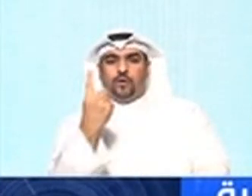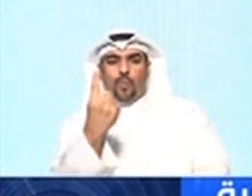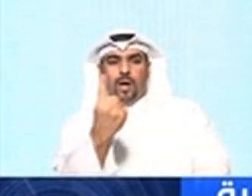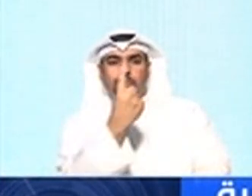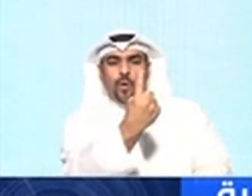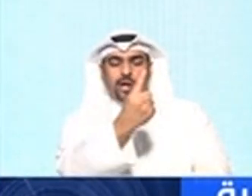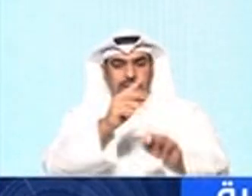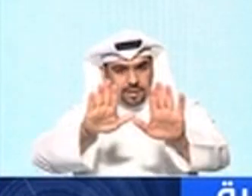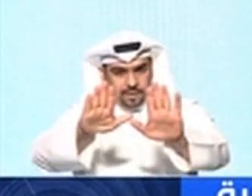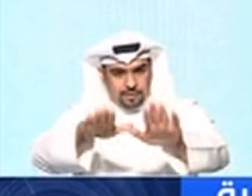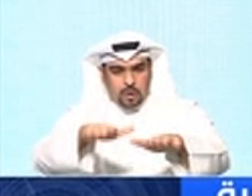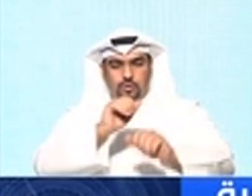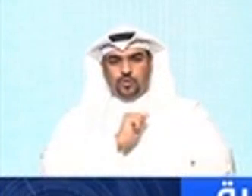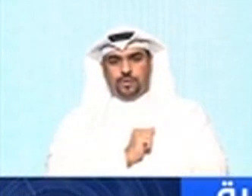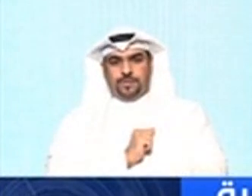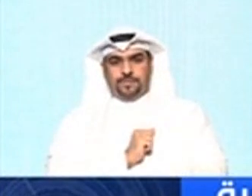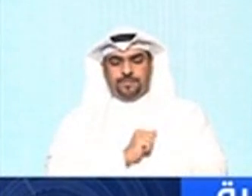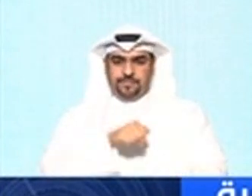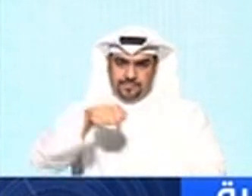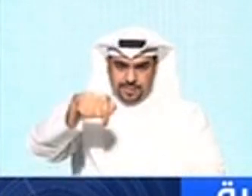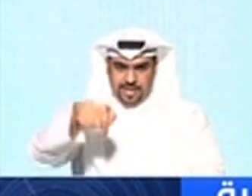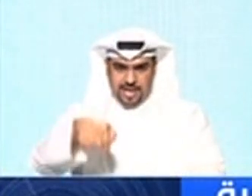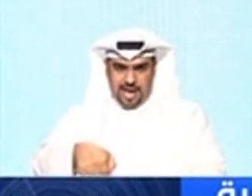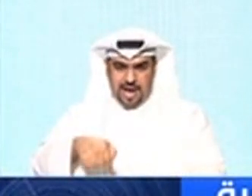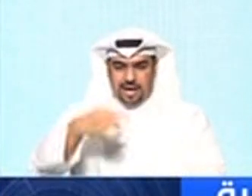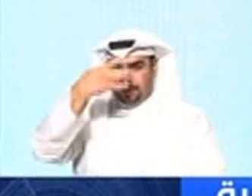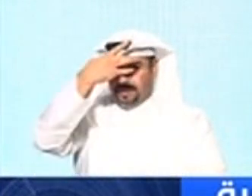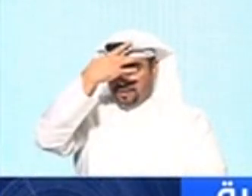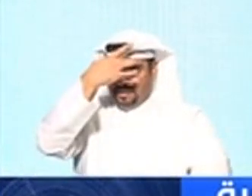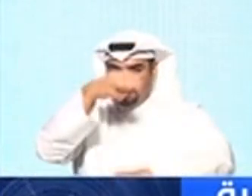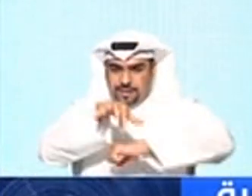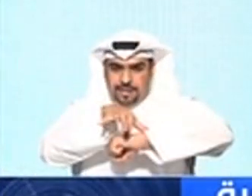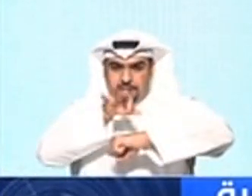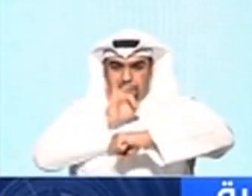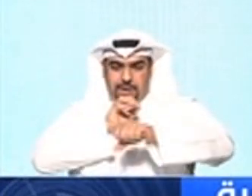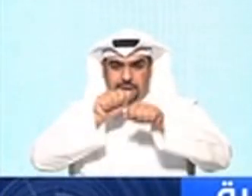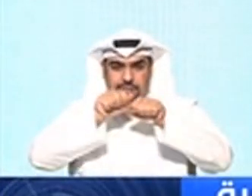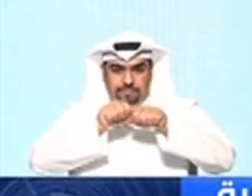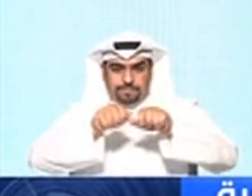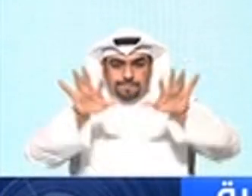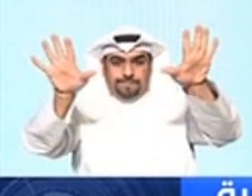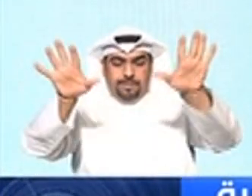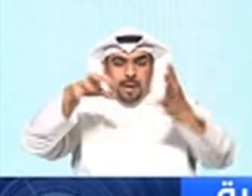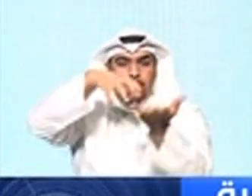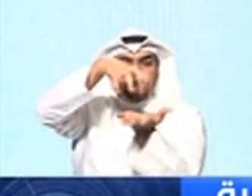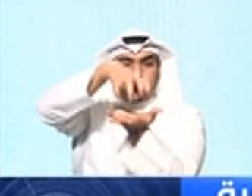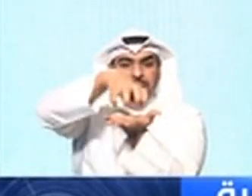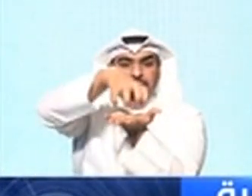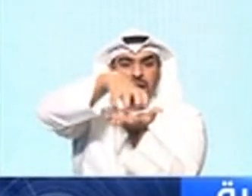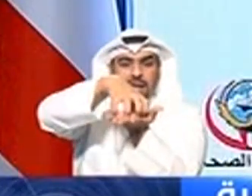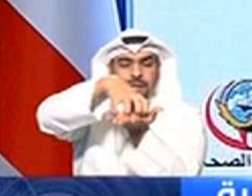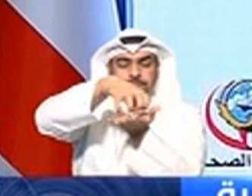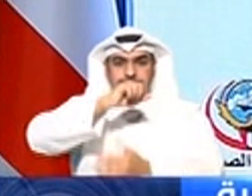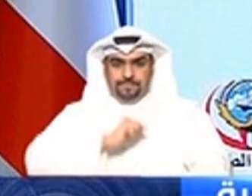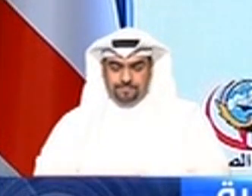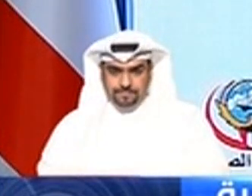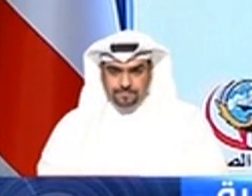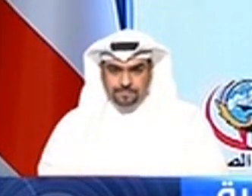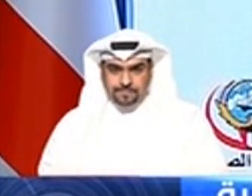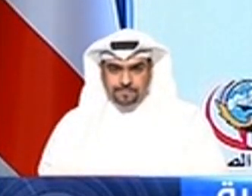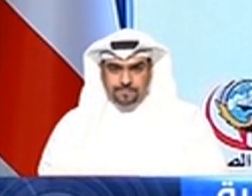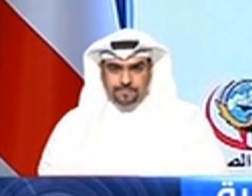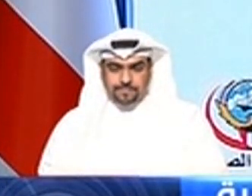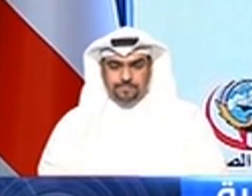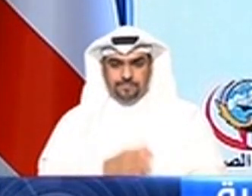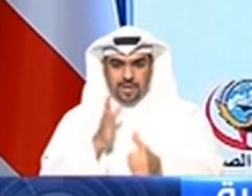أما عن معدل رصد الحالات وانتشارها على مستوى المناطق الصحية في دولة الكويت، فقد تم رصد